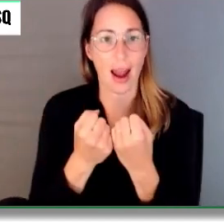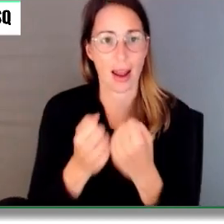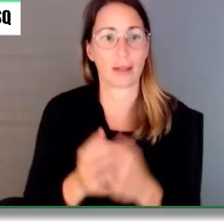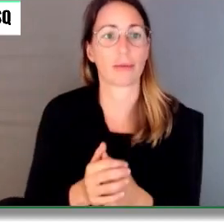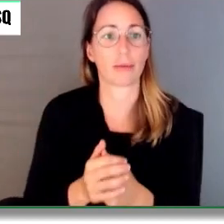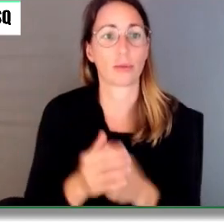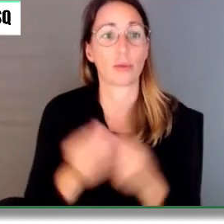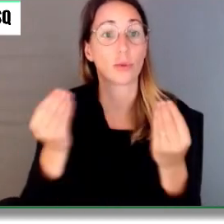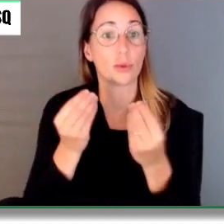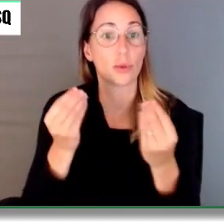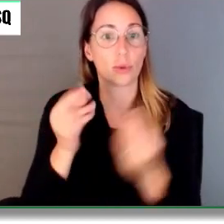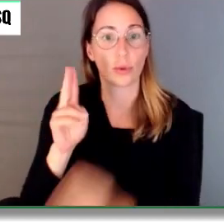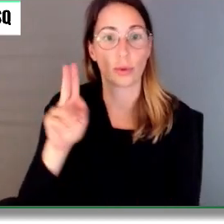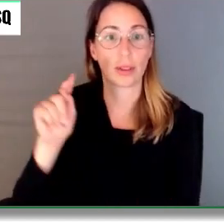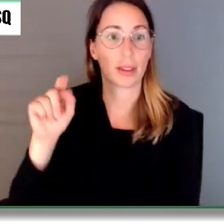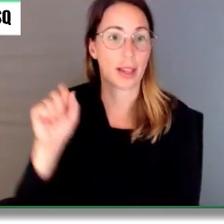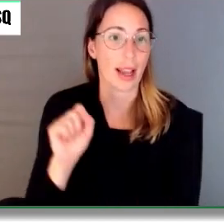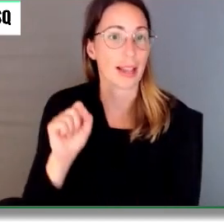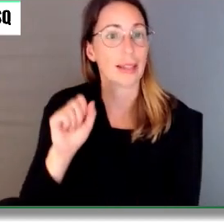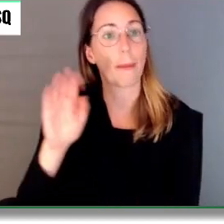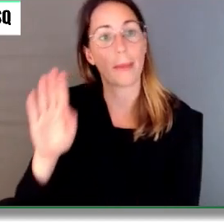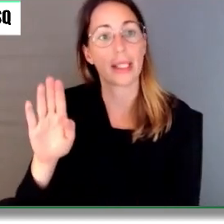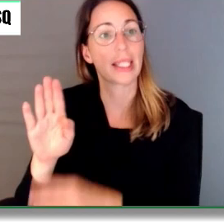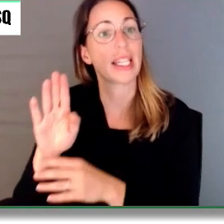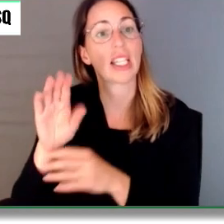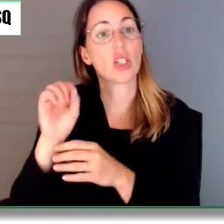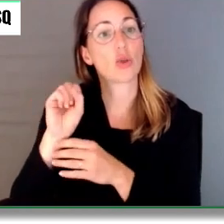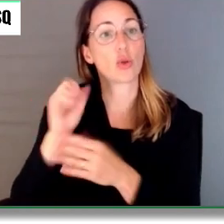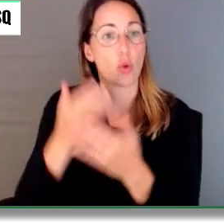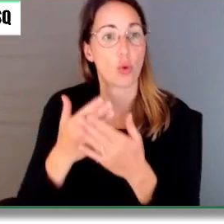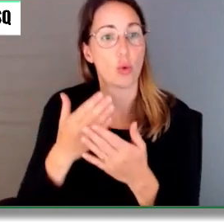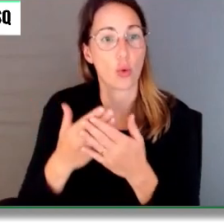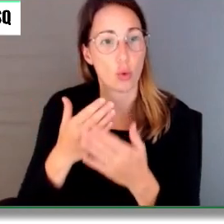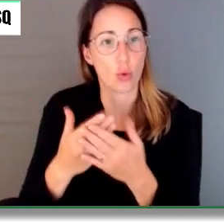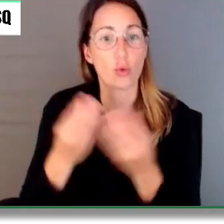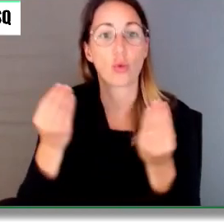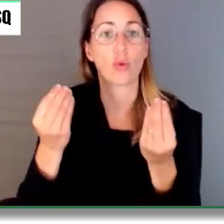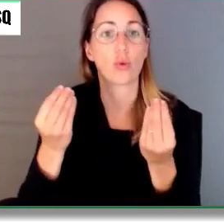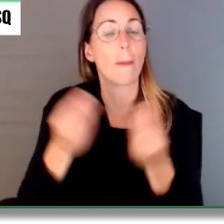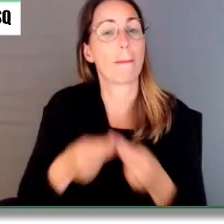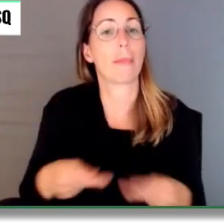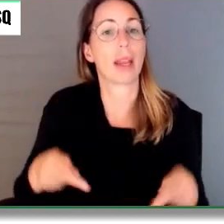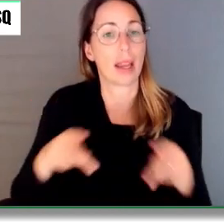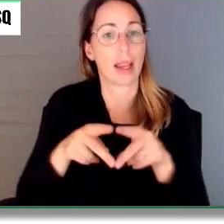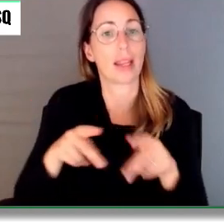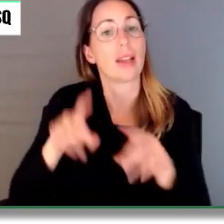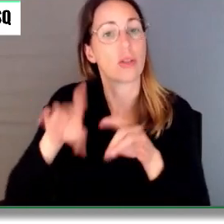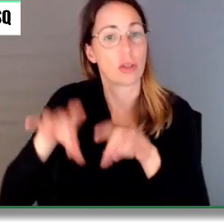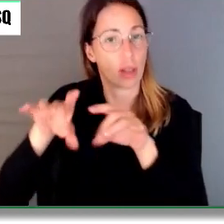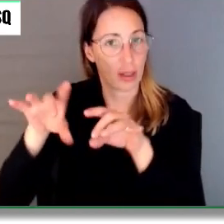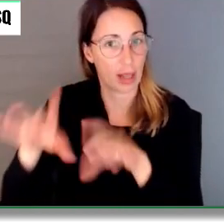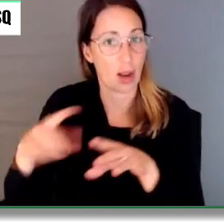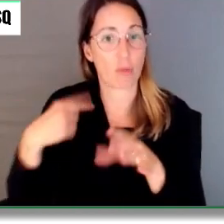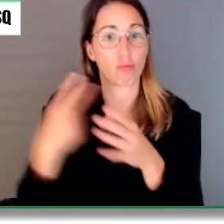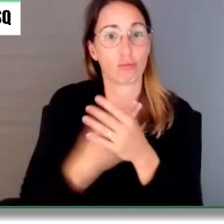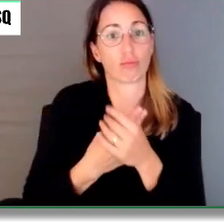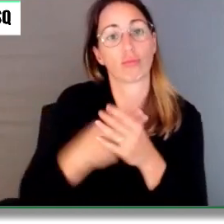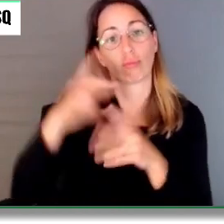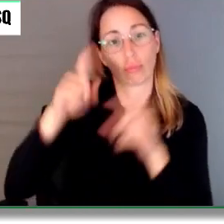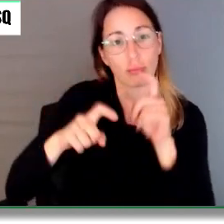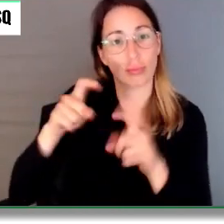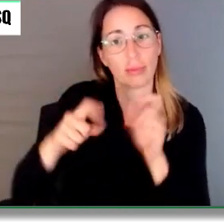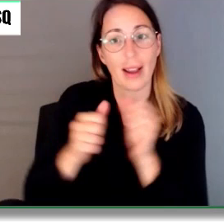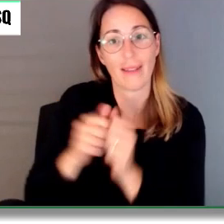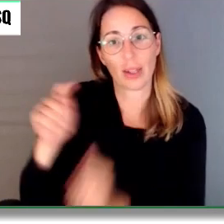School au Sydney, en Australie. Je fais la co-enquête avec Tracy Dixon qui fait la présentation